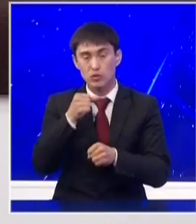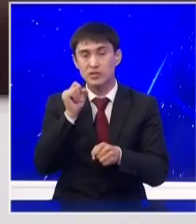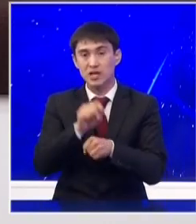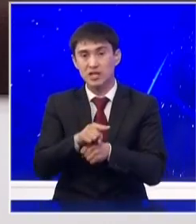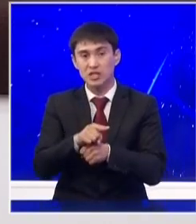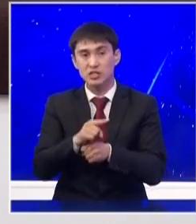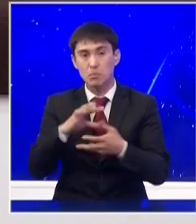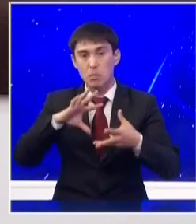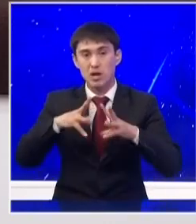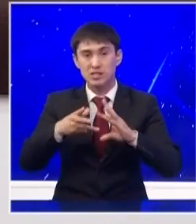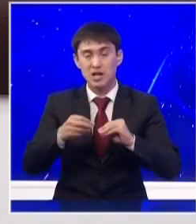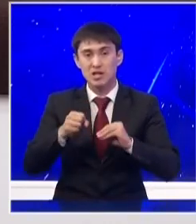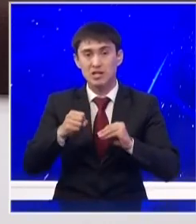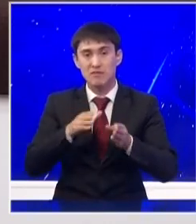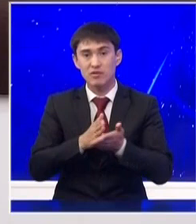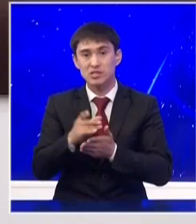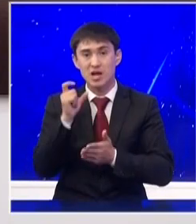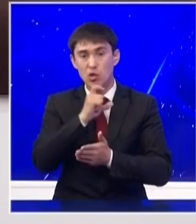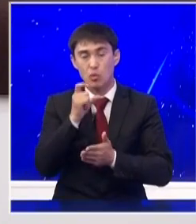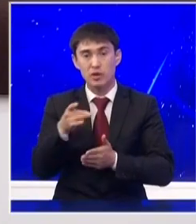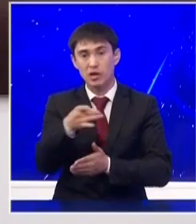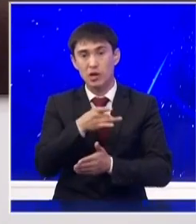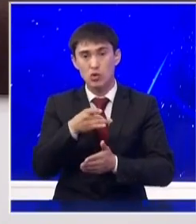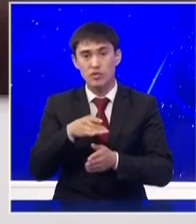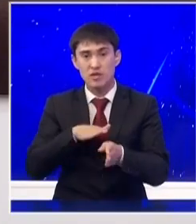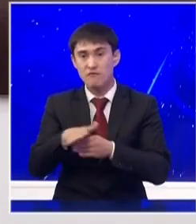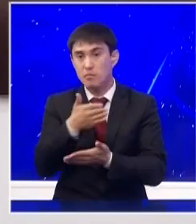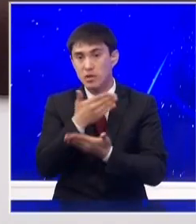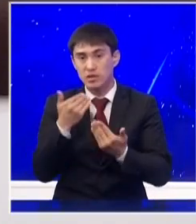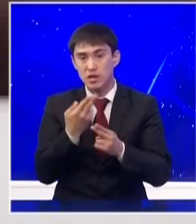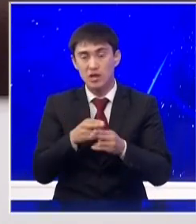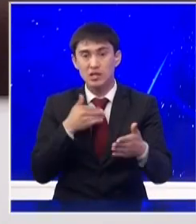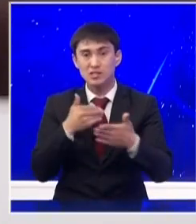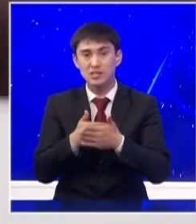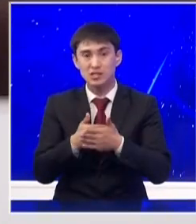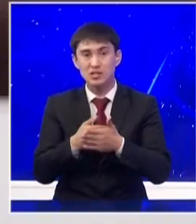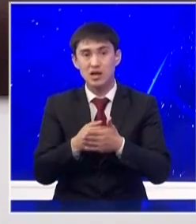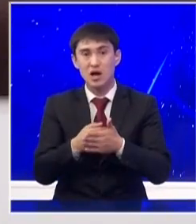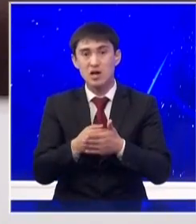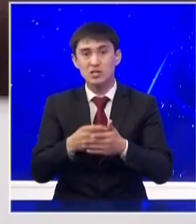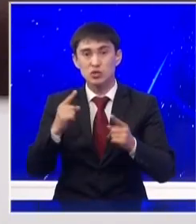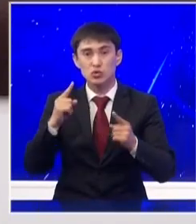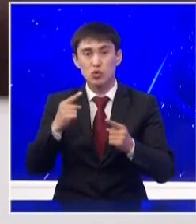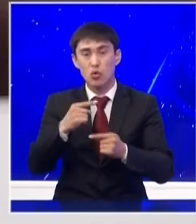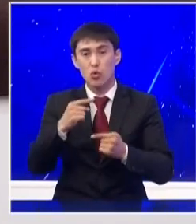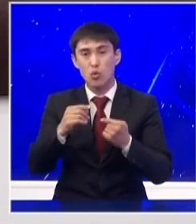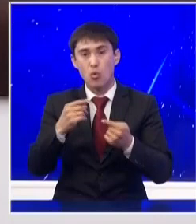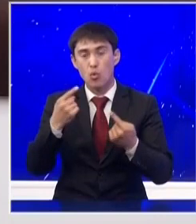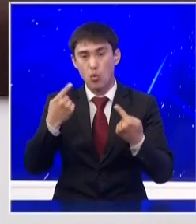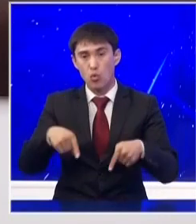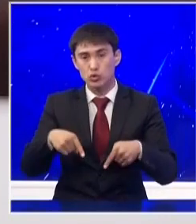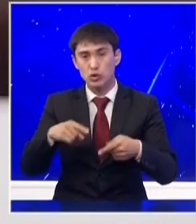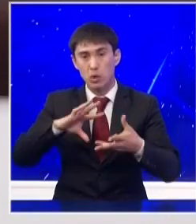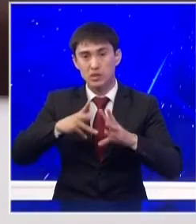задачи и показать ли в отраслях экономики районов не выполнены а достигнутые одни из худших показателей по